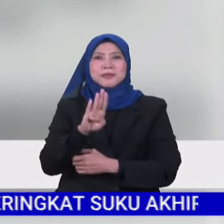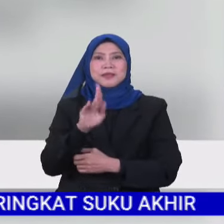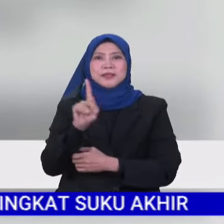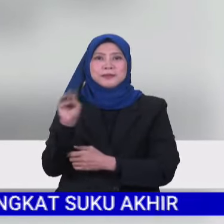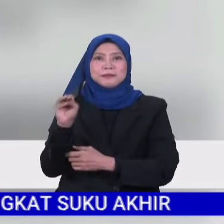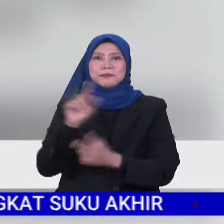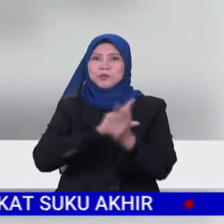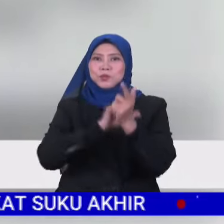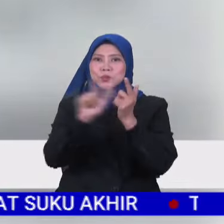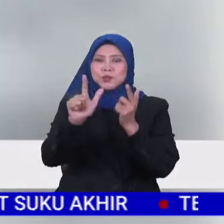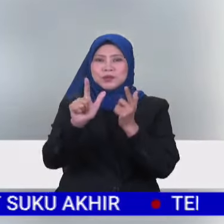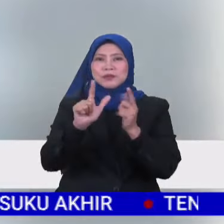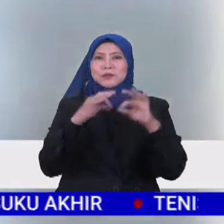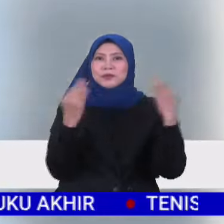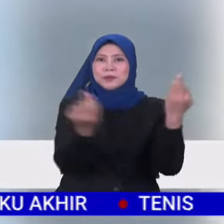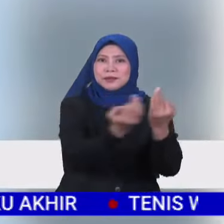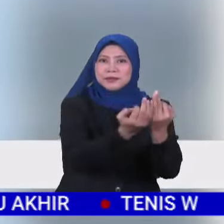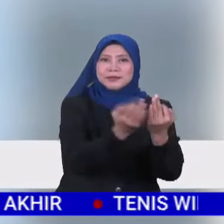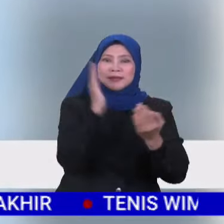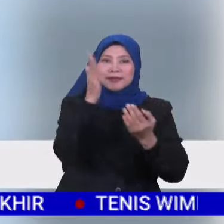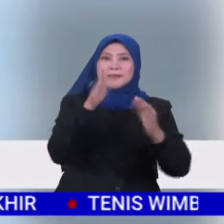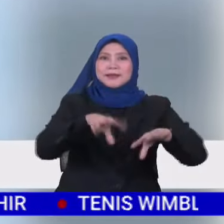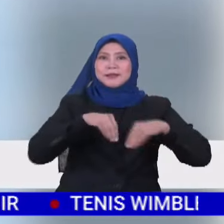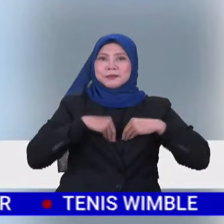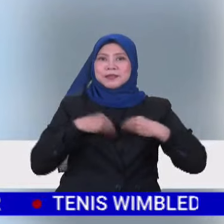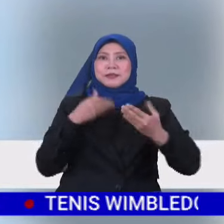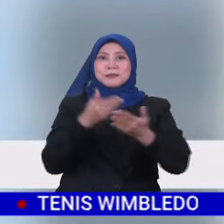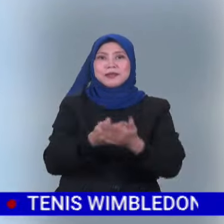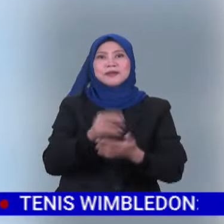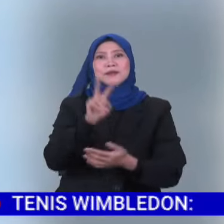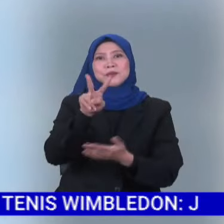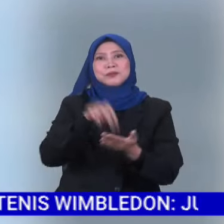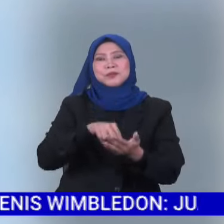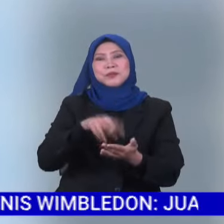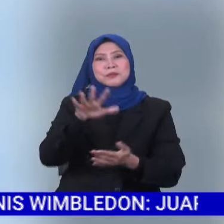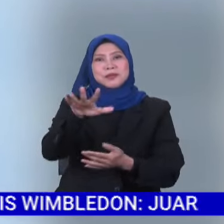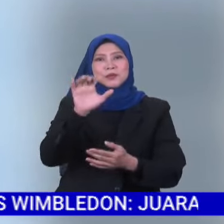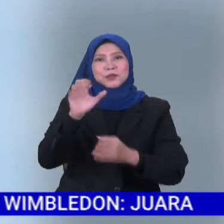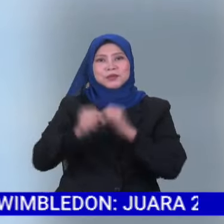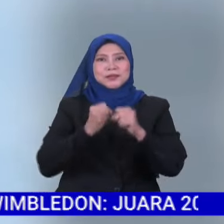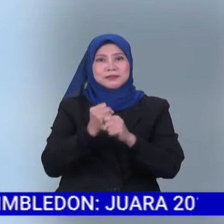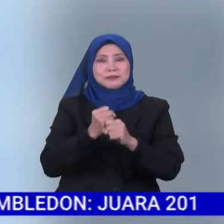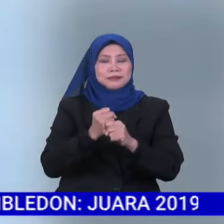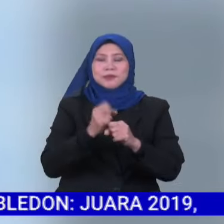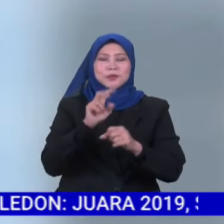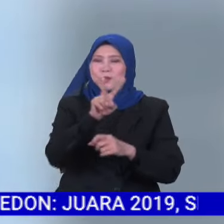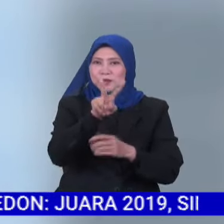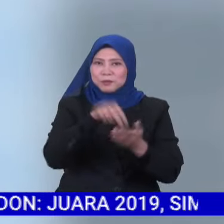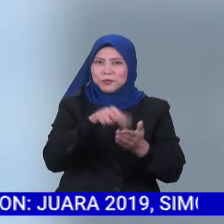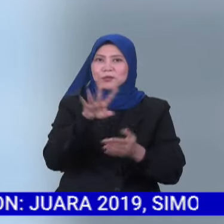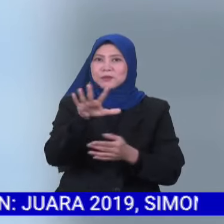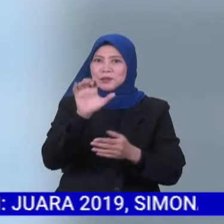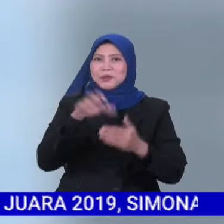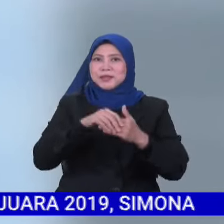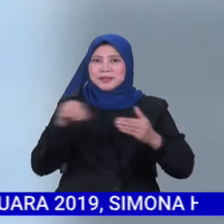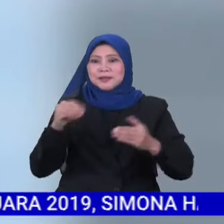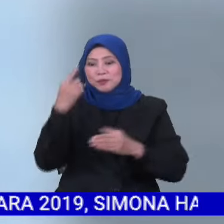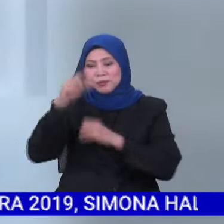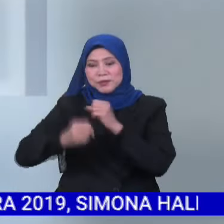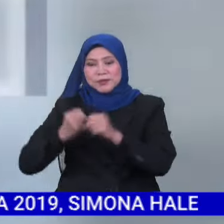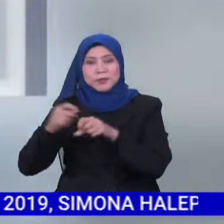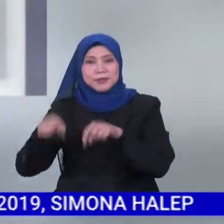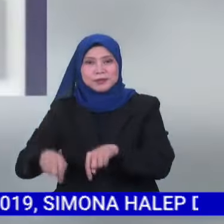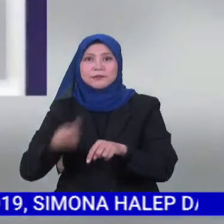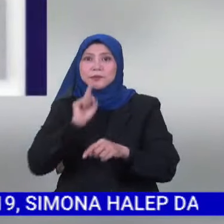telah diluluskan dengan isi rumah bakal menerima sehingga 2.500 Ringgit pada tahun ini bayaran tambahan ini telah pun